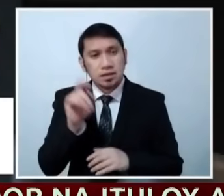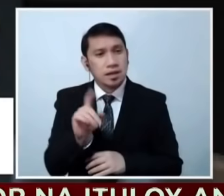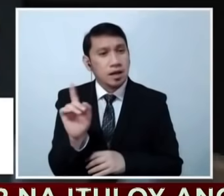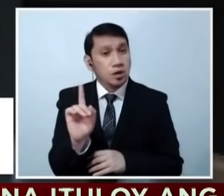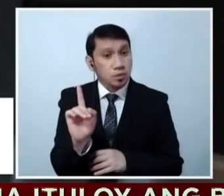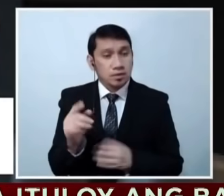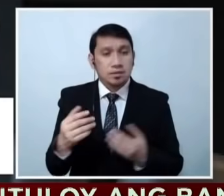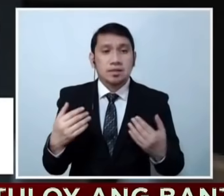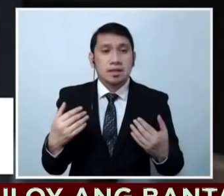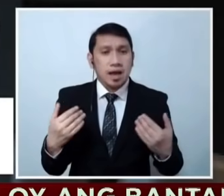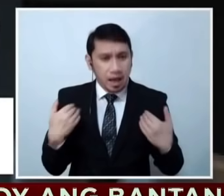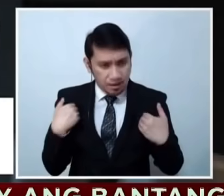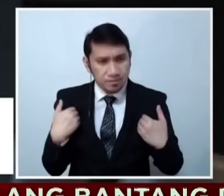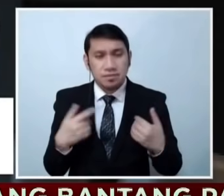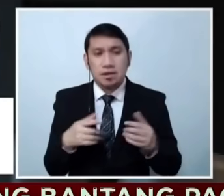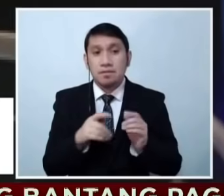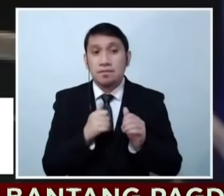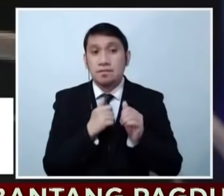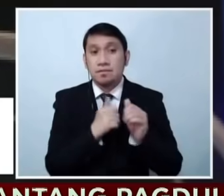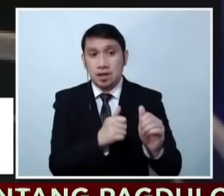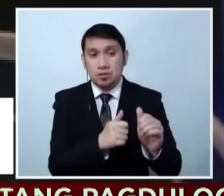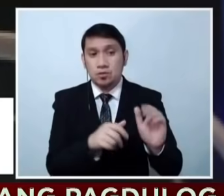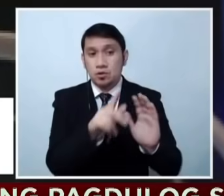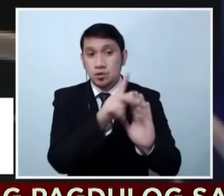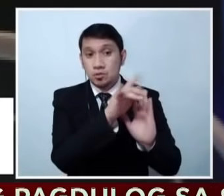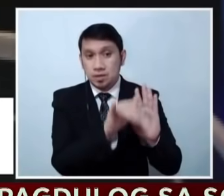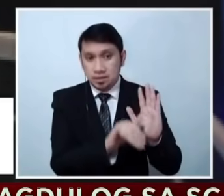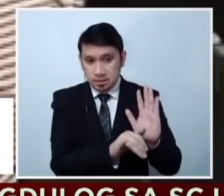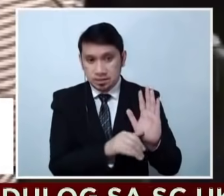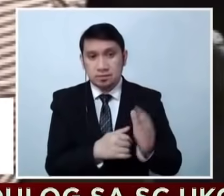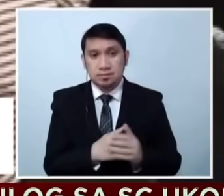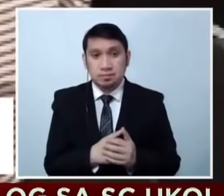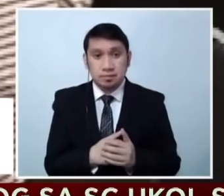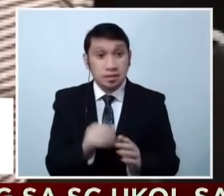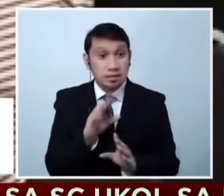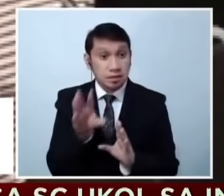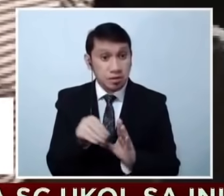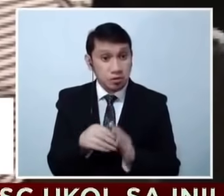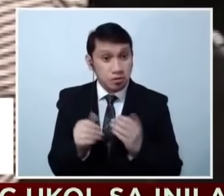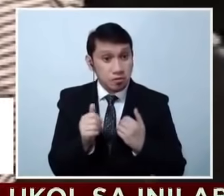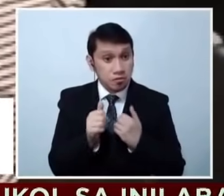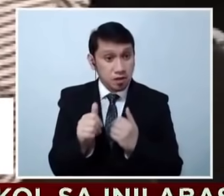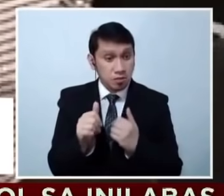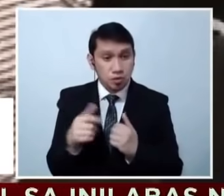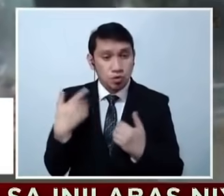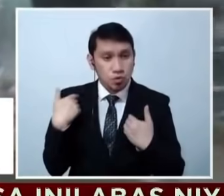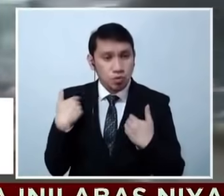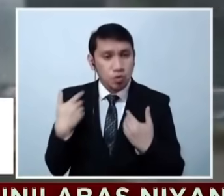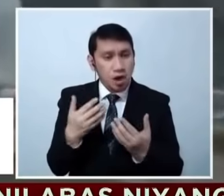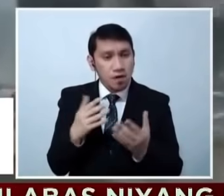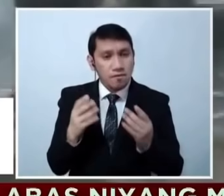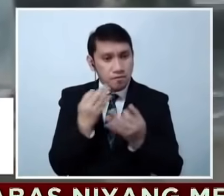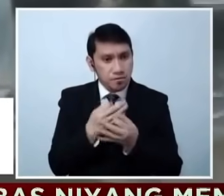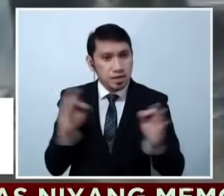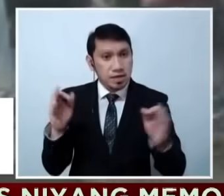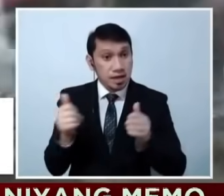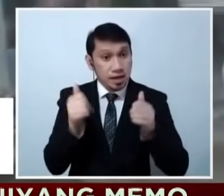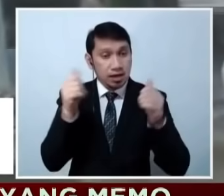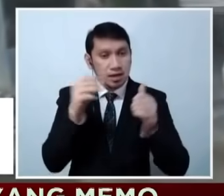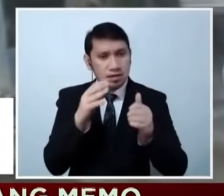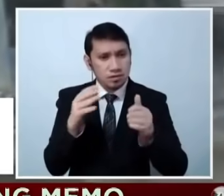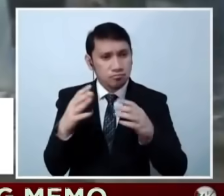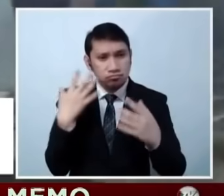na naipatutupad ang minimum health protocols, kabilang na ang pagsunod sa ventilation at iba pang safety